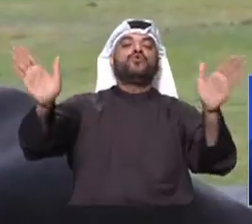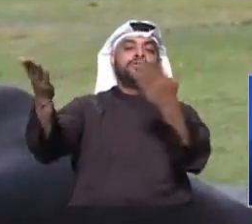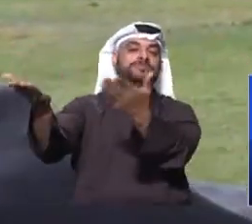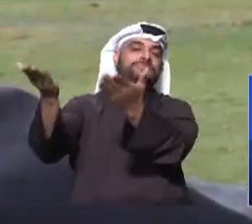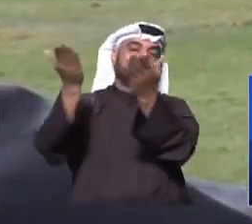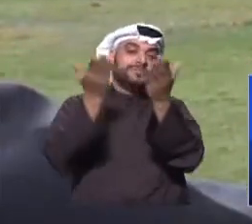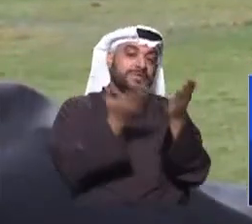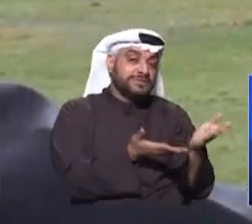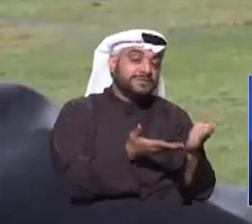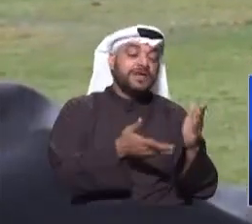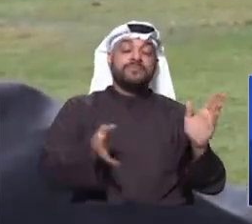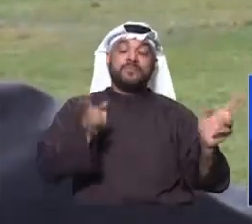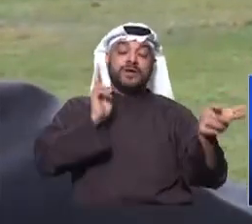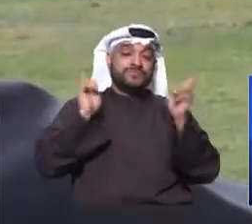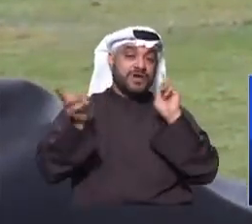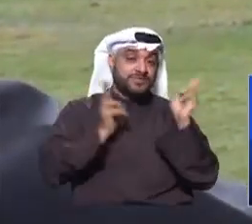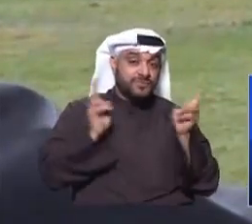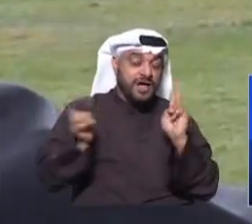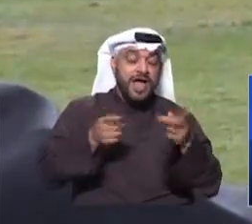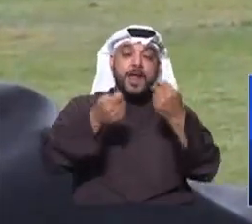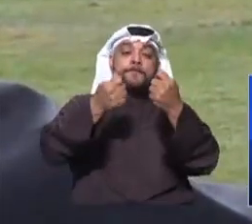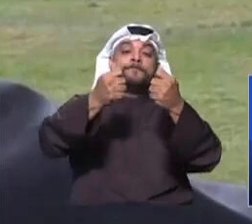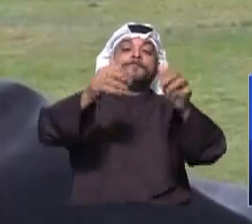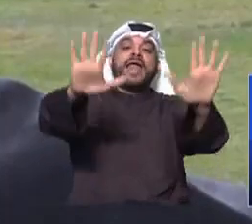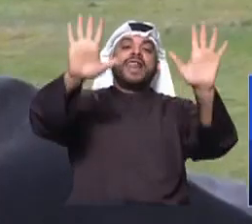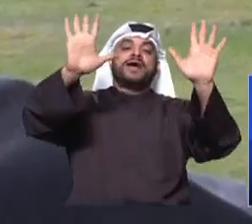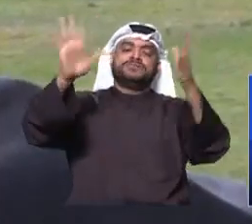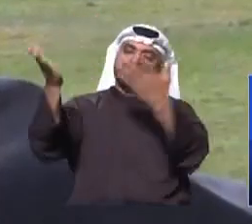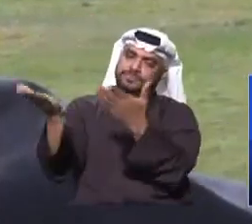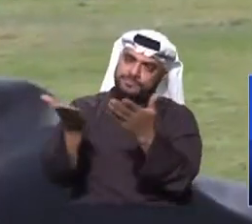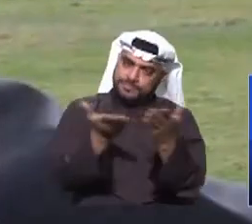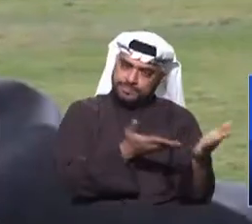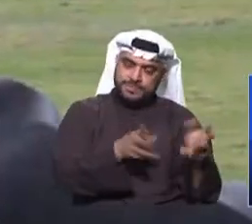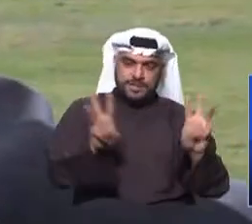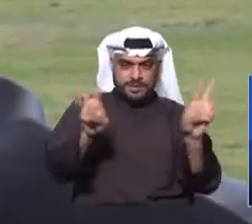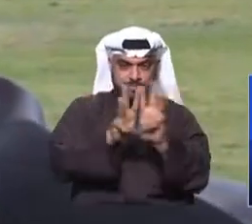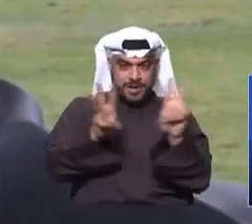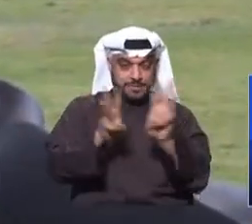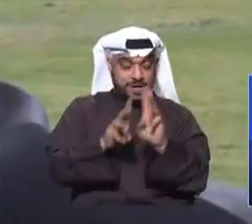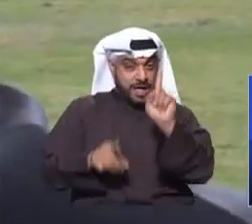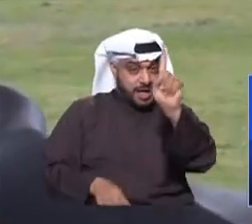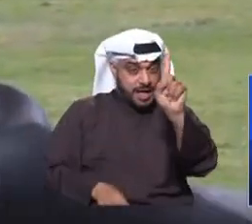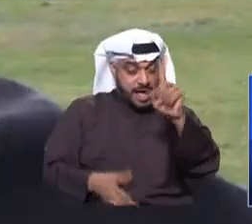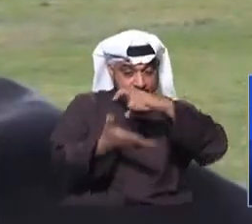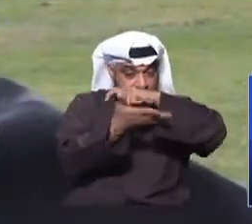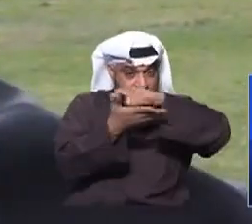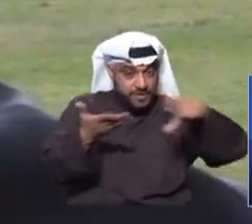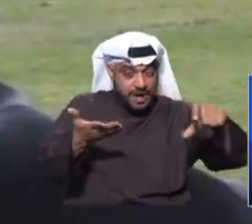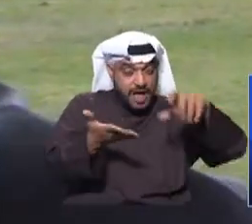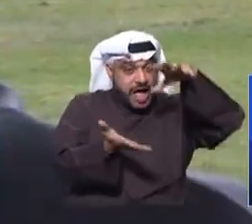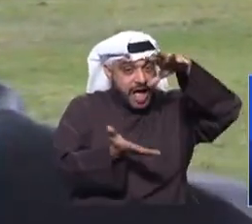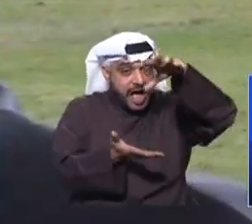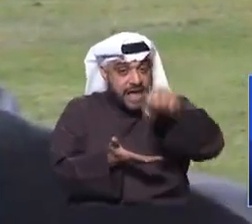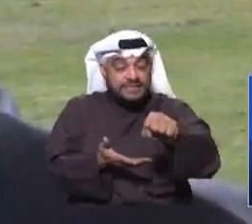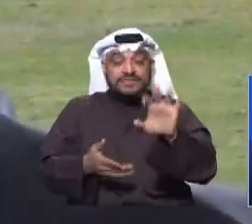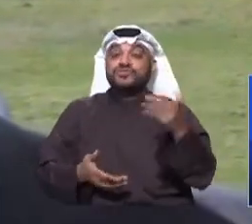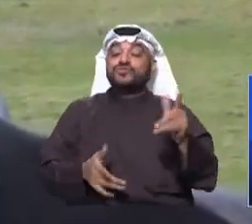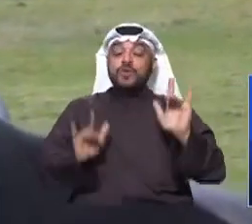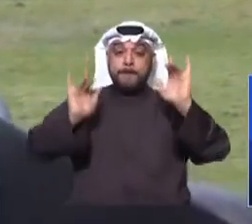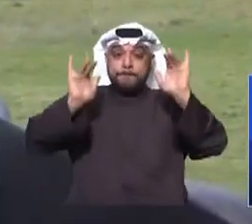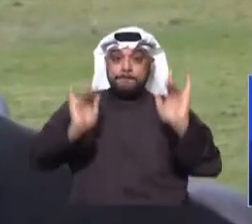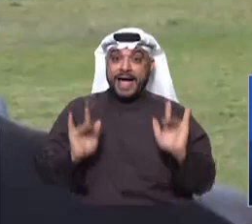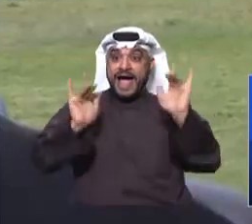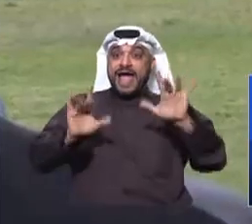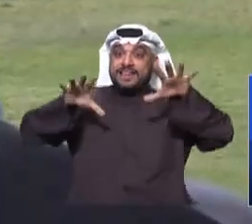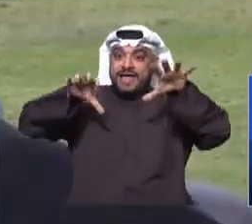بالحفلات الشعبية والمجانية، بإمكانهم يدخلون على السايت ويحجزون، وهو الحجز مجاني بس تحجز مقعد،